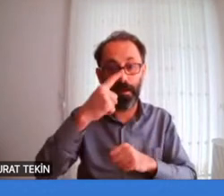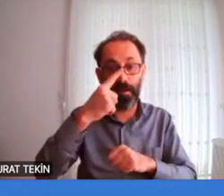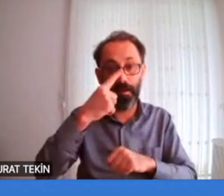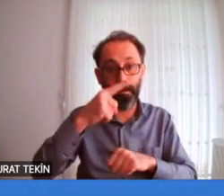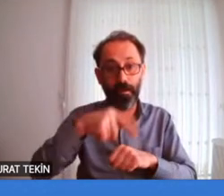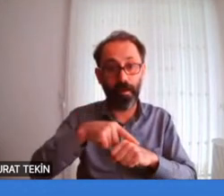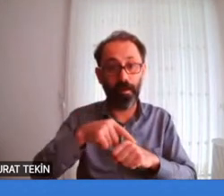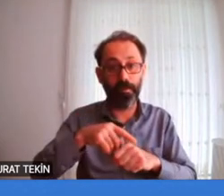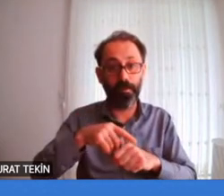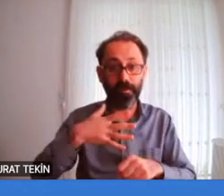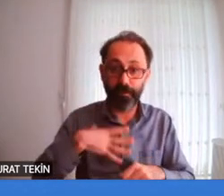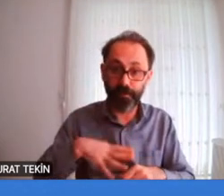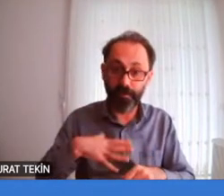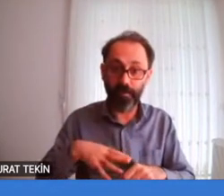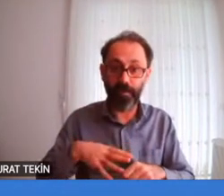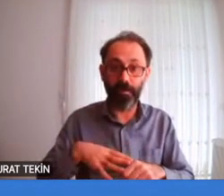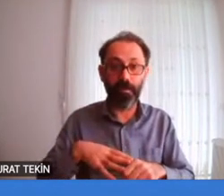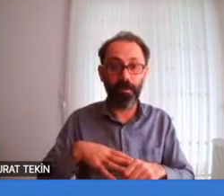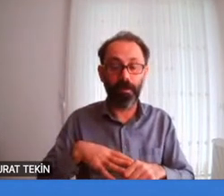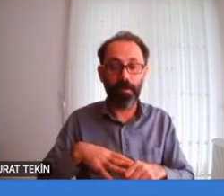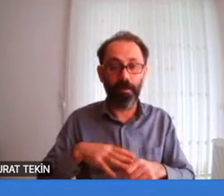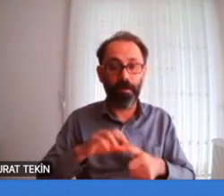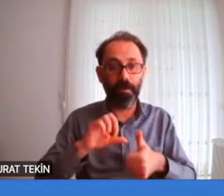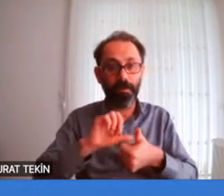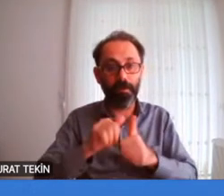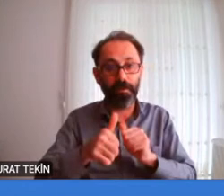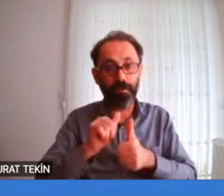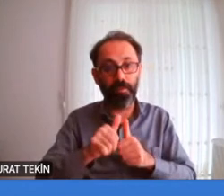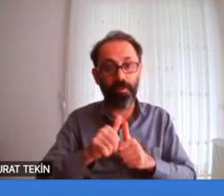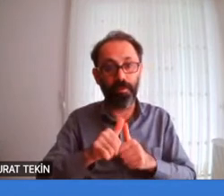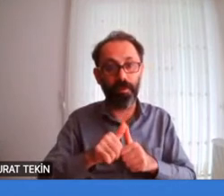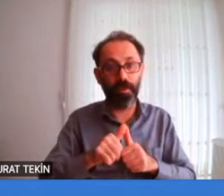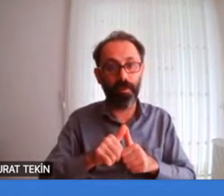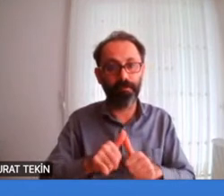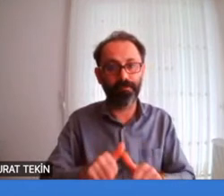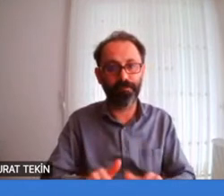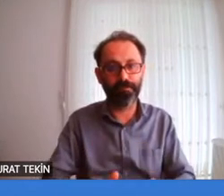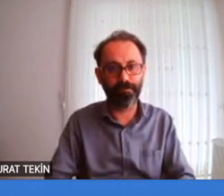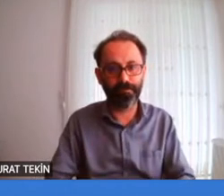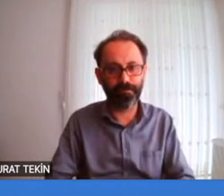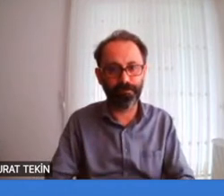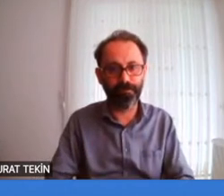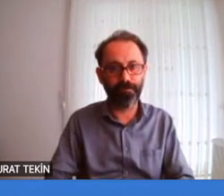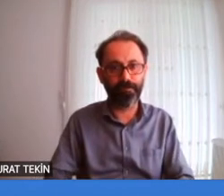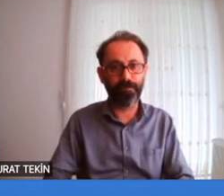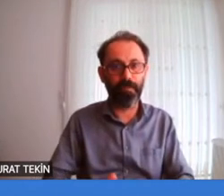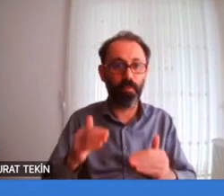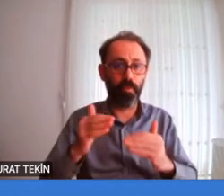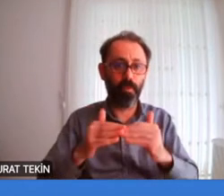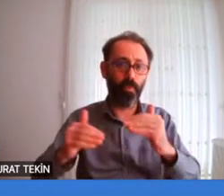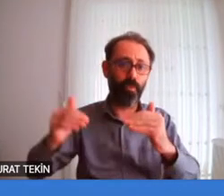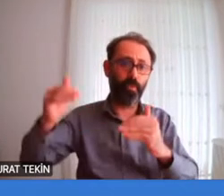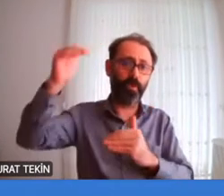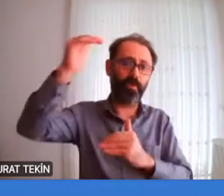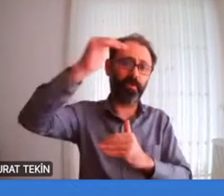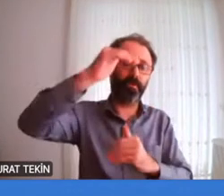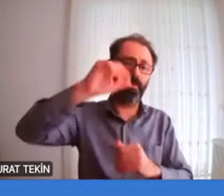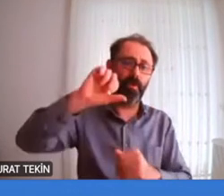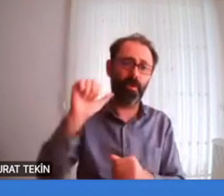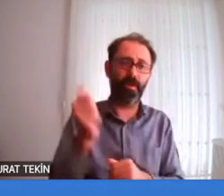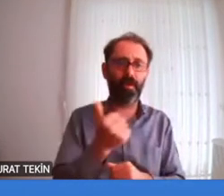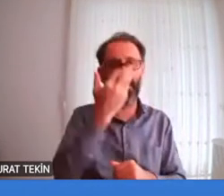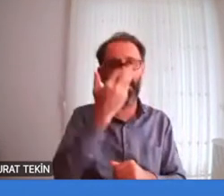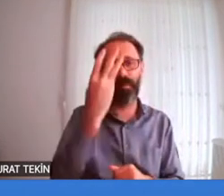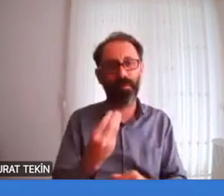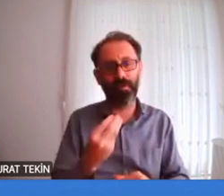aslında istemenin bir spor dalında sıfırdan zirveye çıkmak konusunda ne kadar önemli